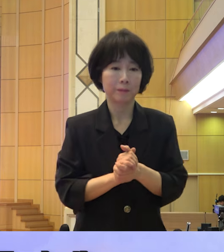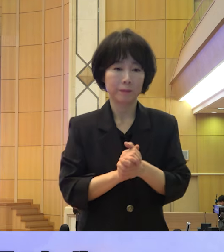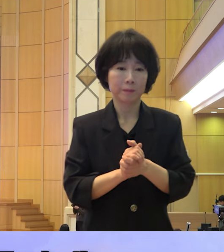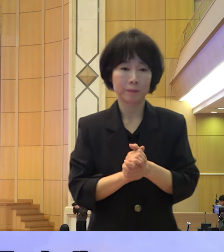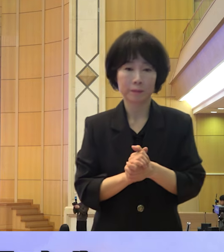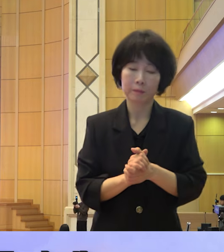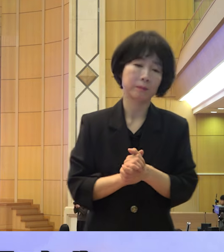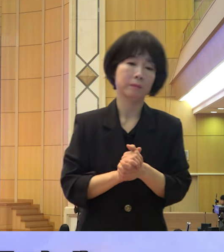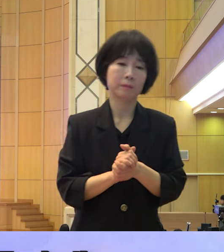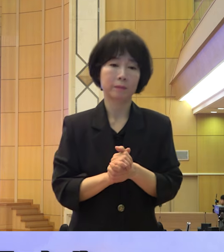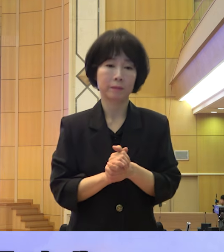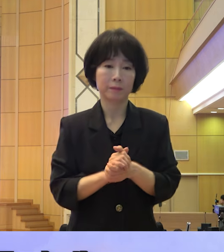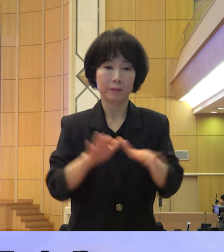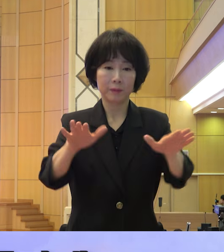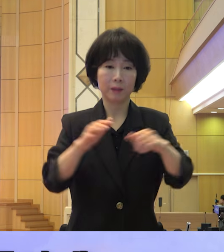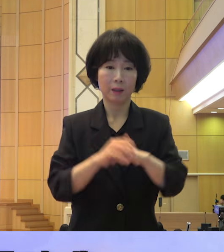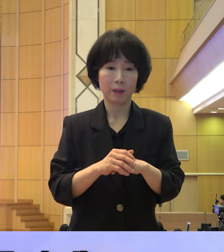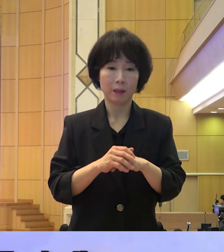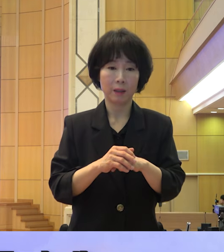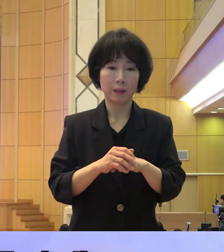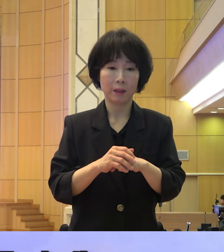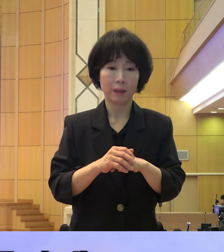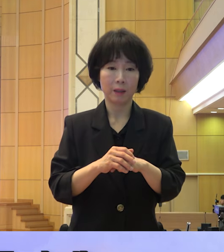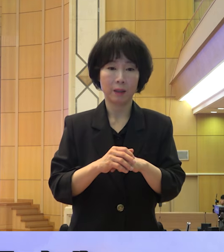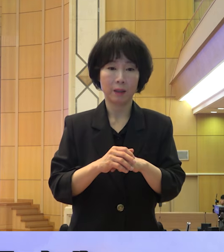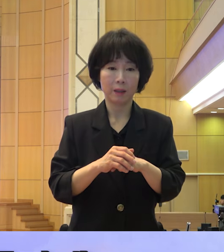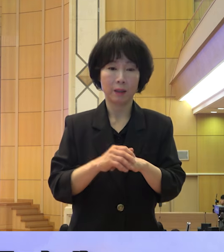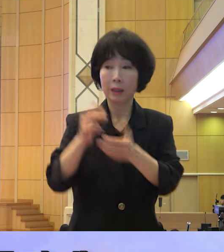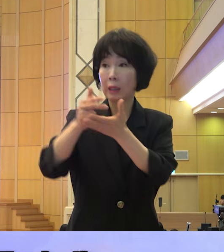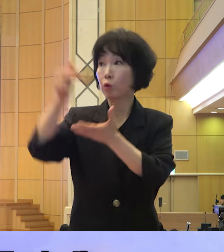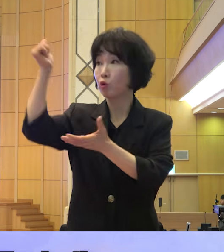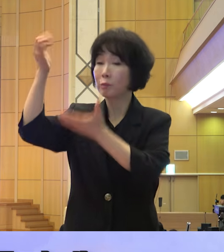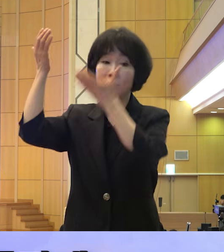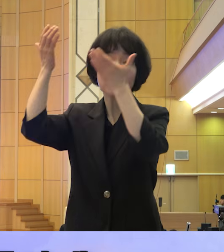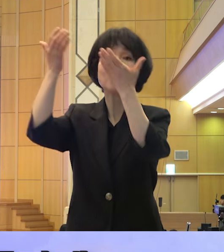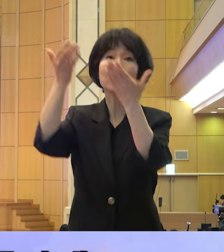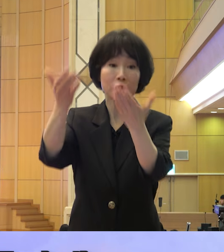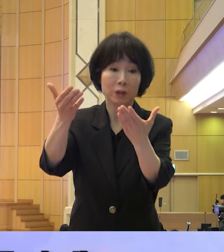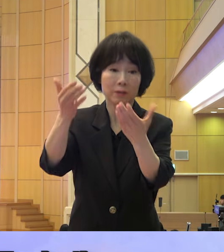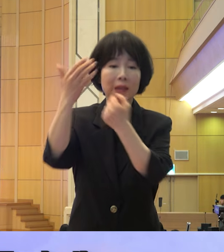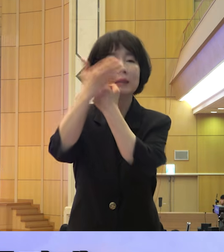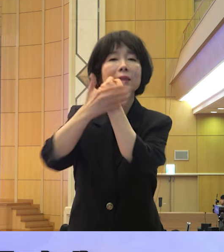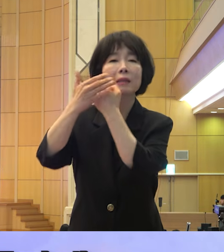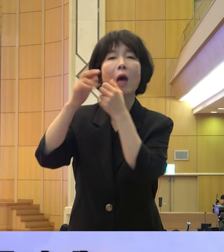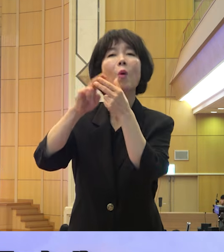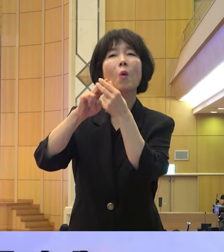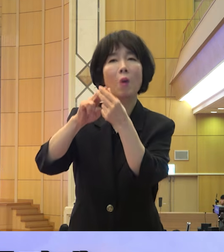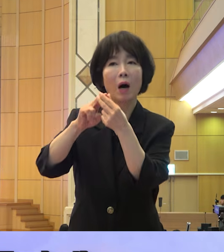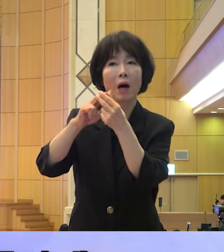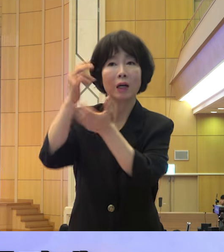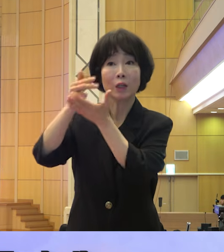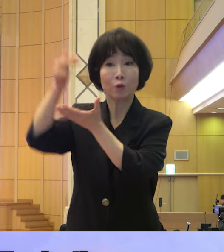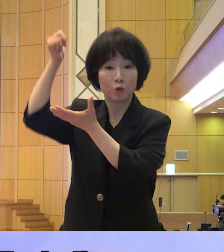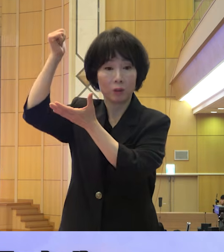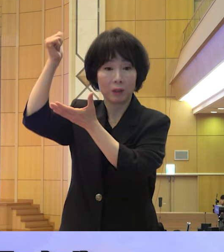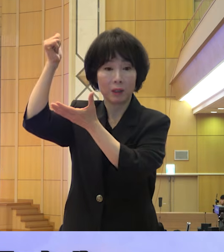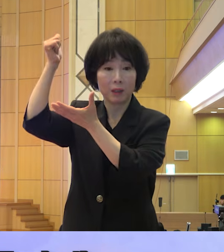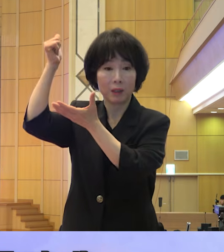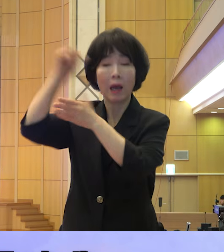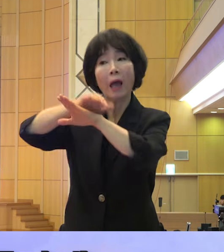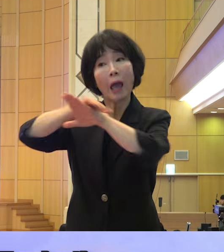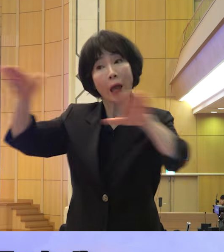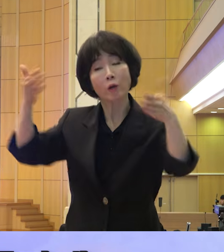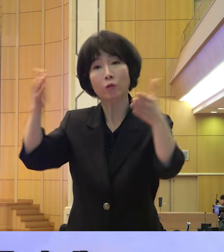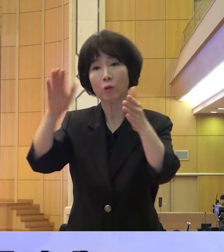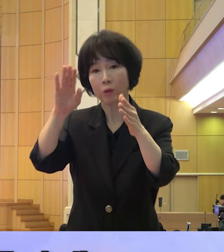마쳤습니다. 이제 주님이 주신 은혜와 또 주님이